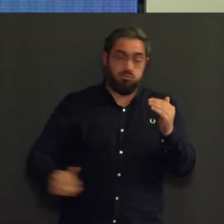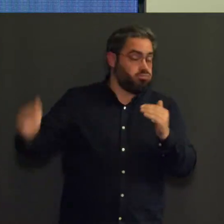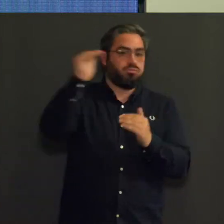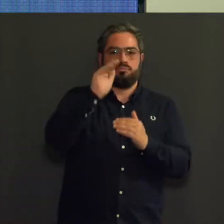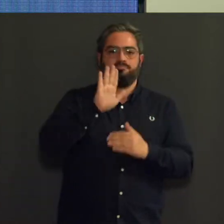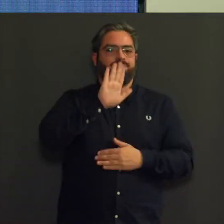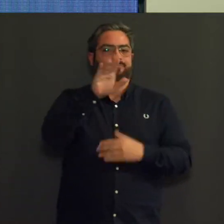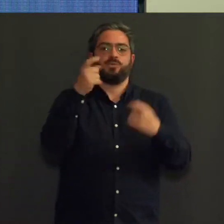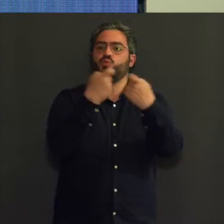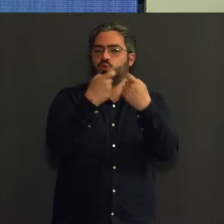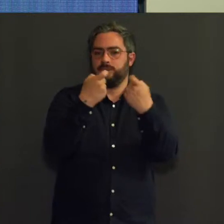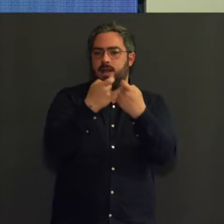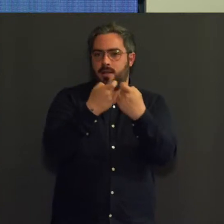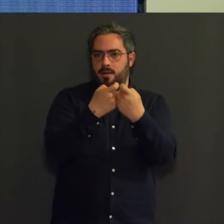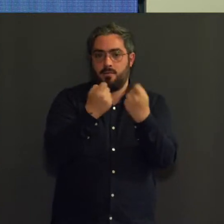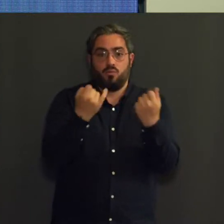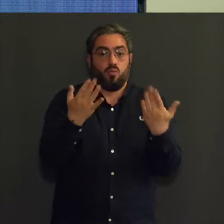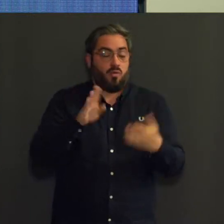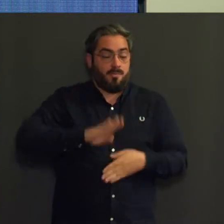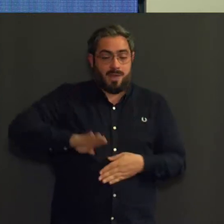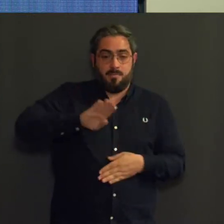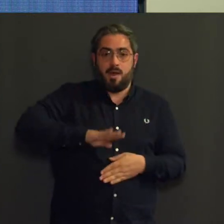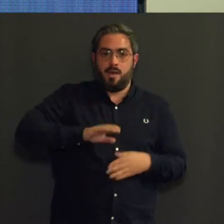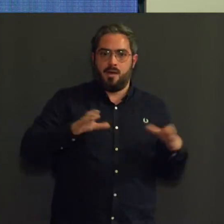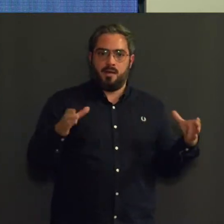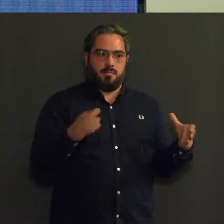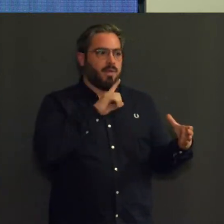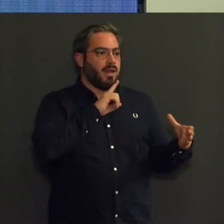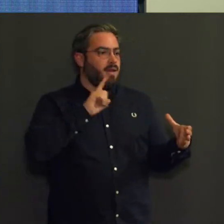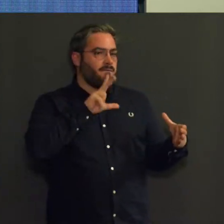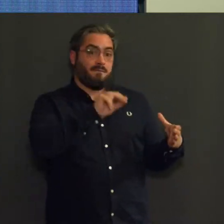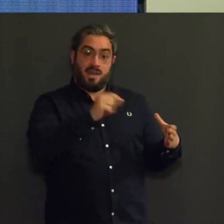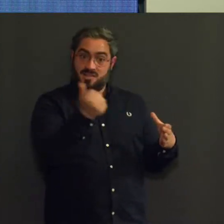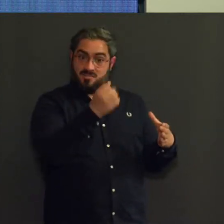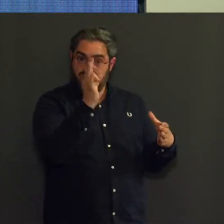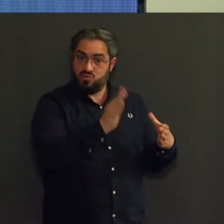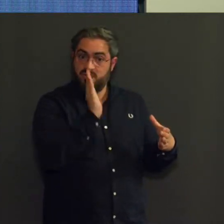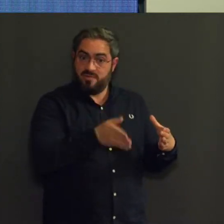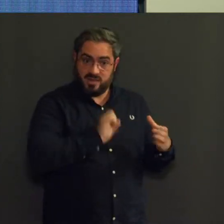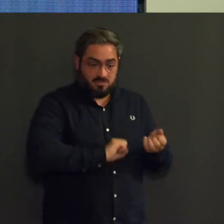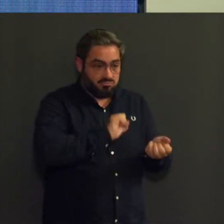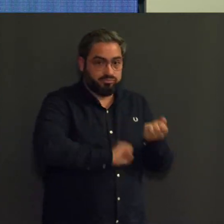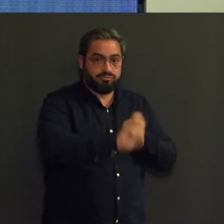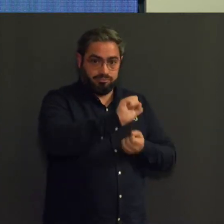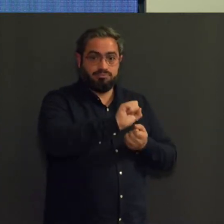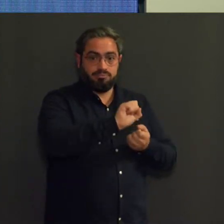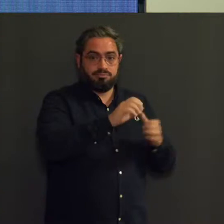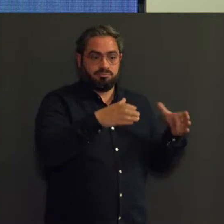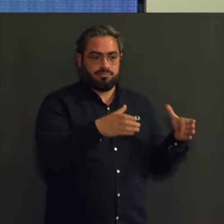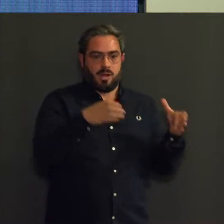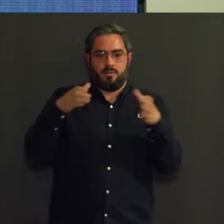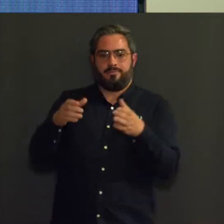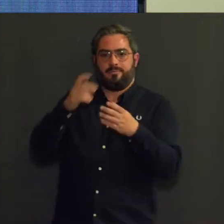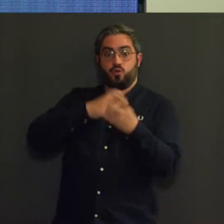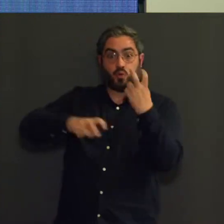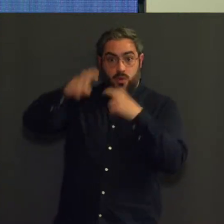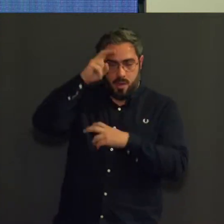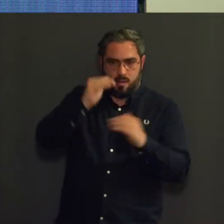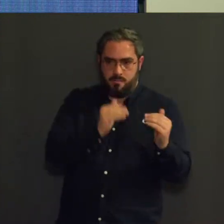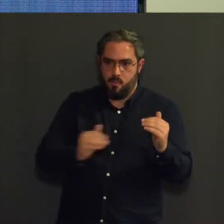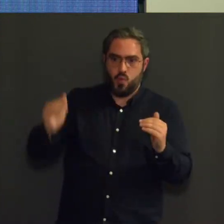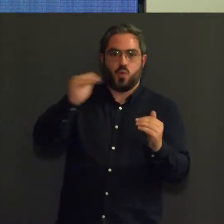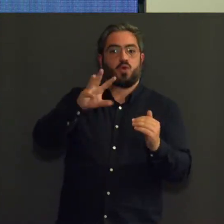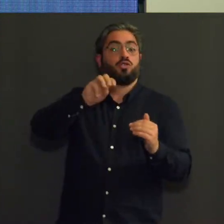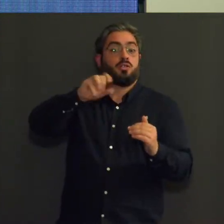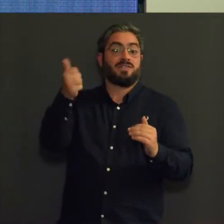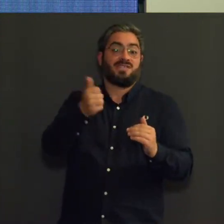niveau de l'école primaire, 26% des élèves y ont des anticorps, et qu'on monte au secondaire à 36%.